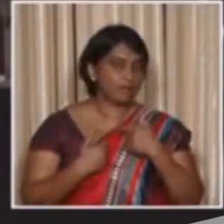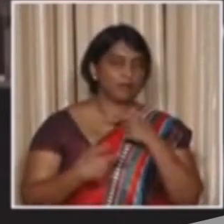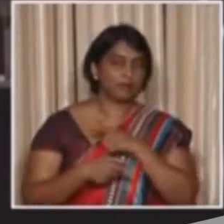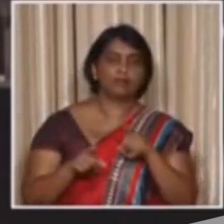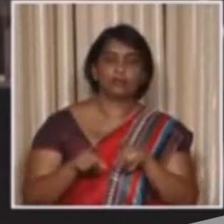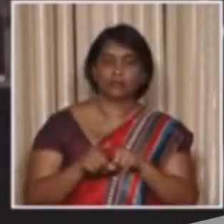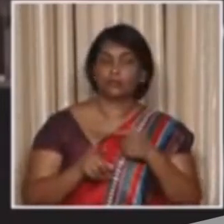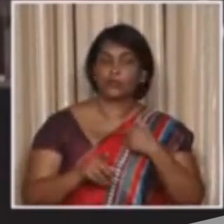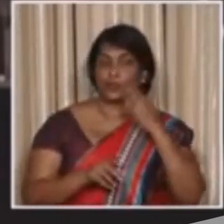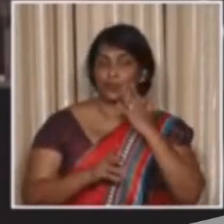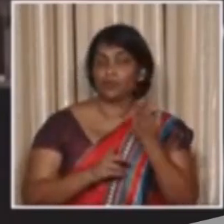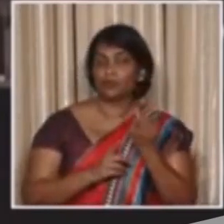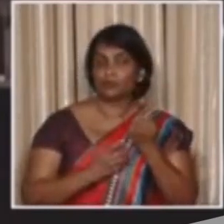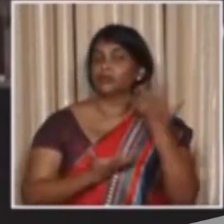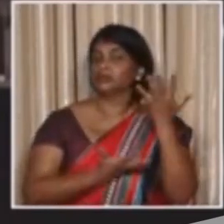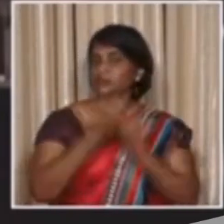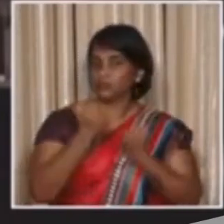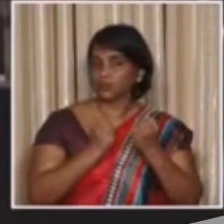दक्षता विदेश विनिमय